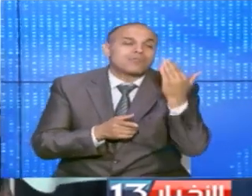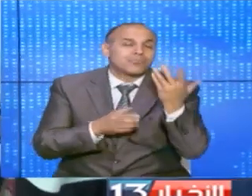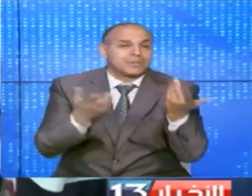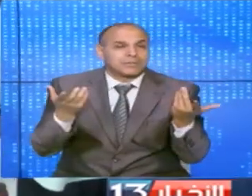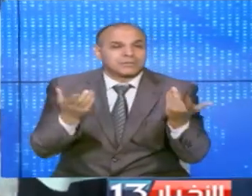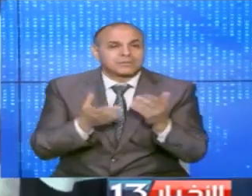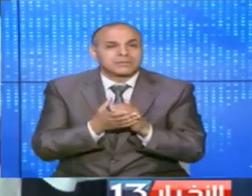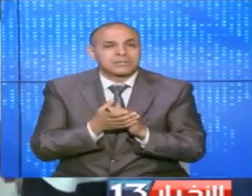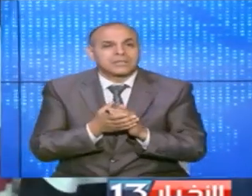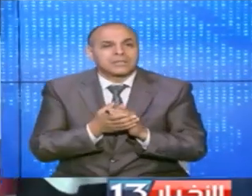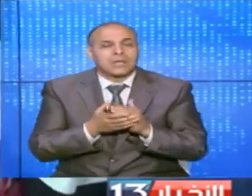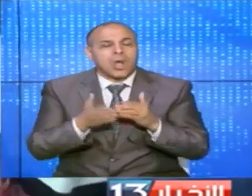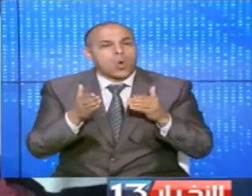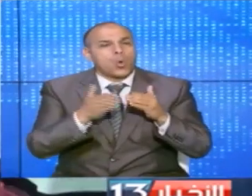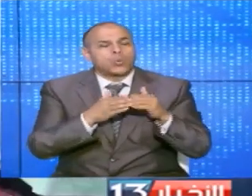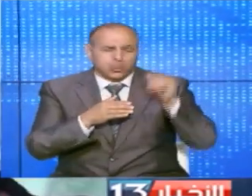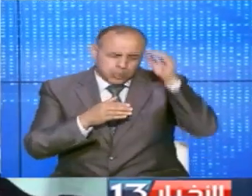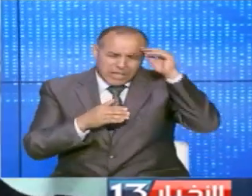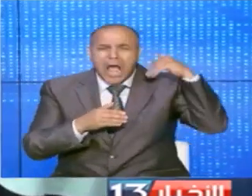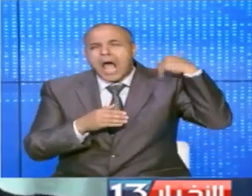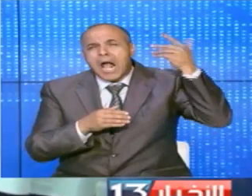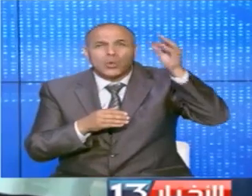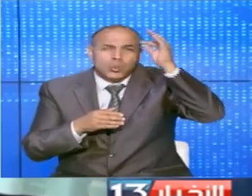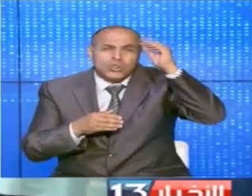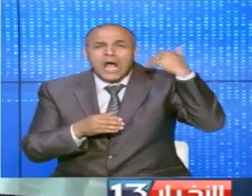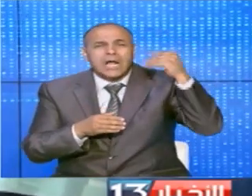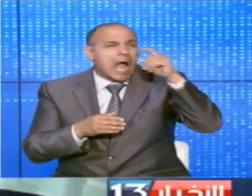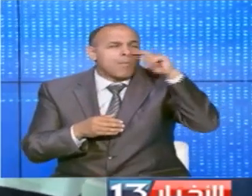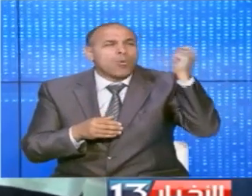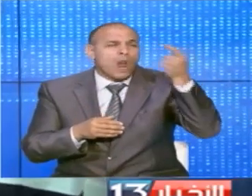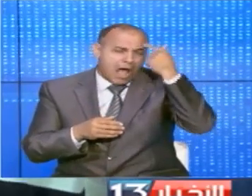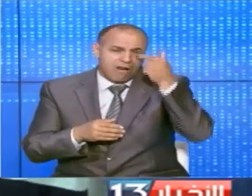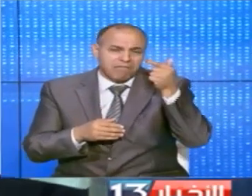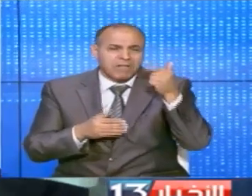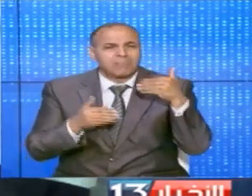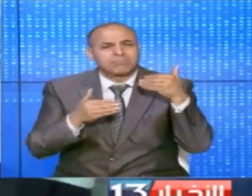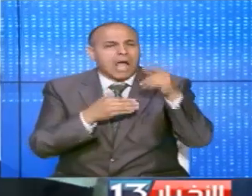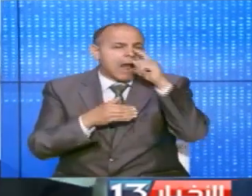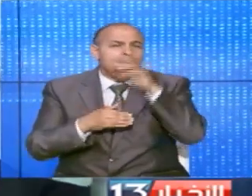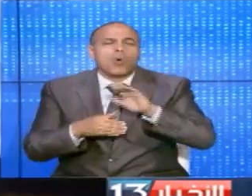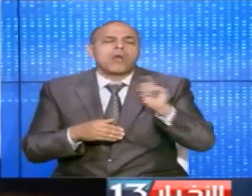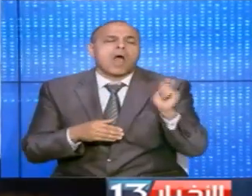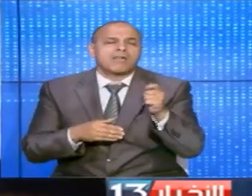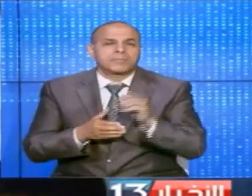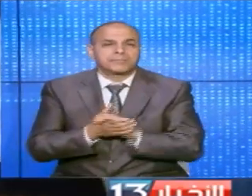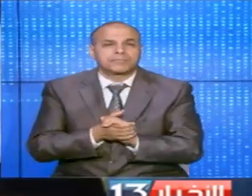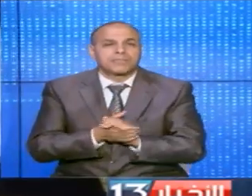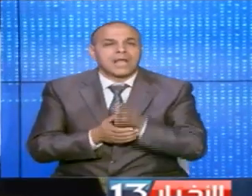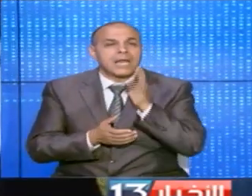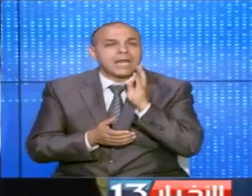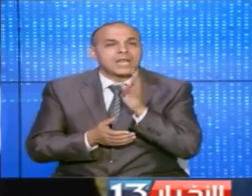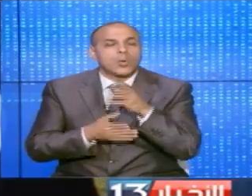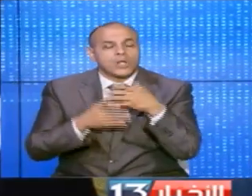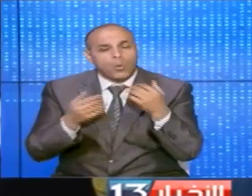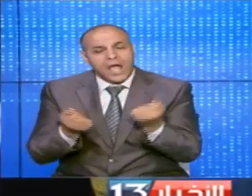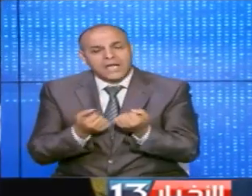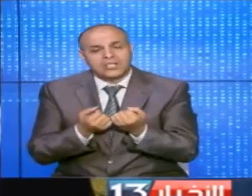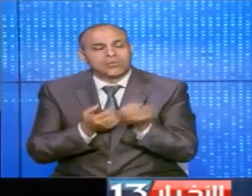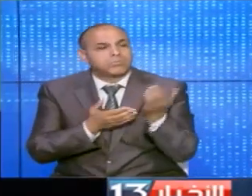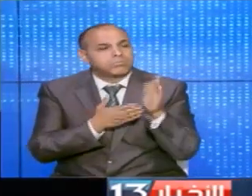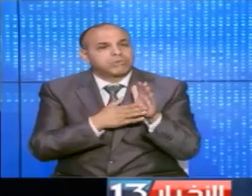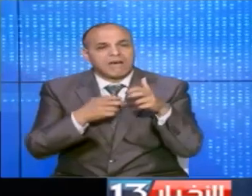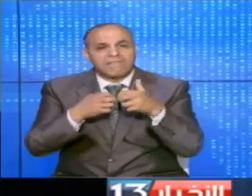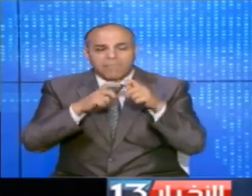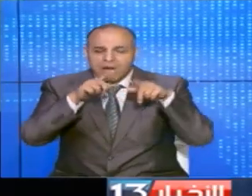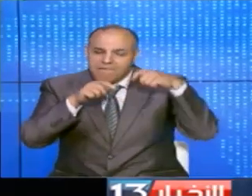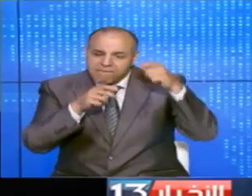حدود الوطن حدود الوطن العربي معارضو افلام